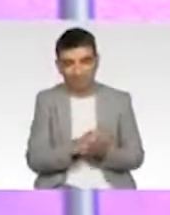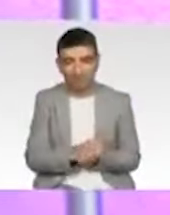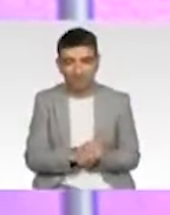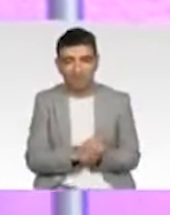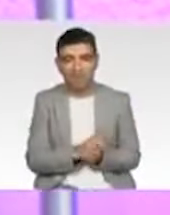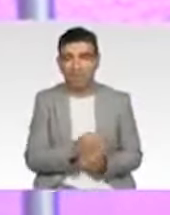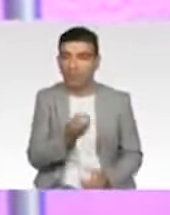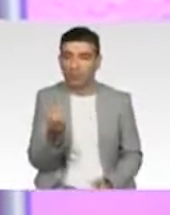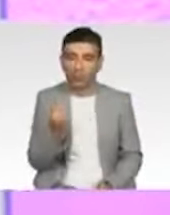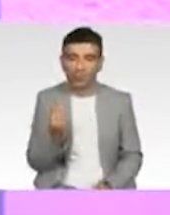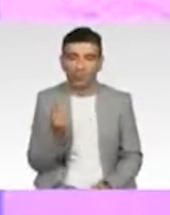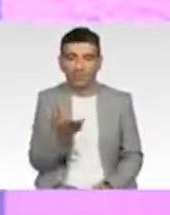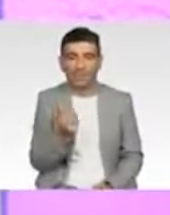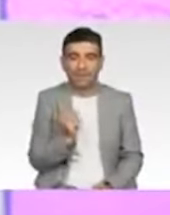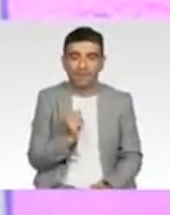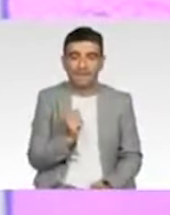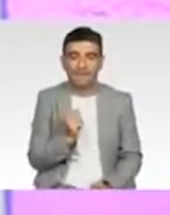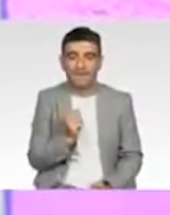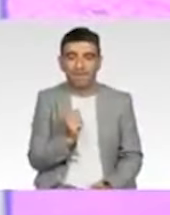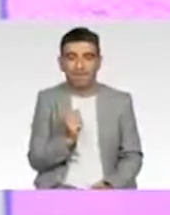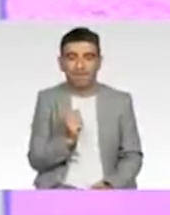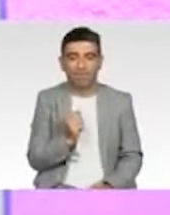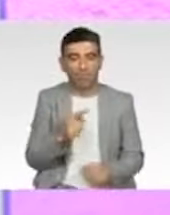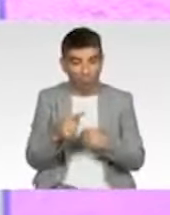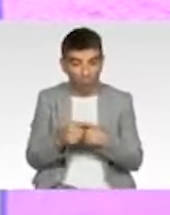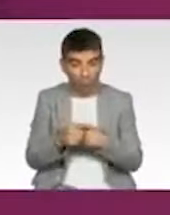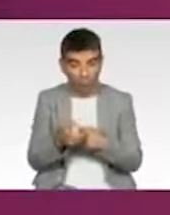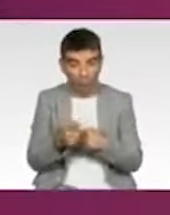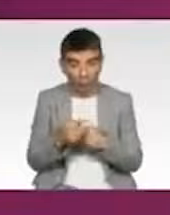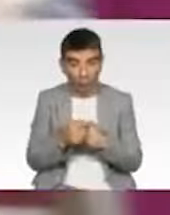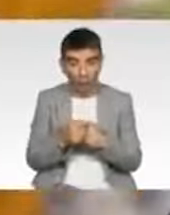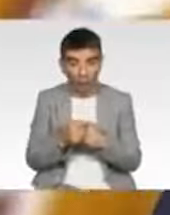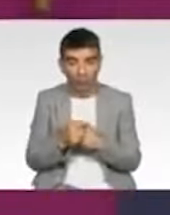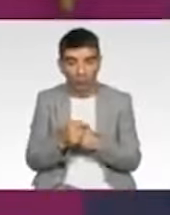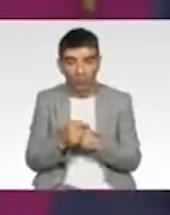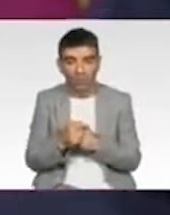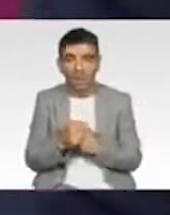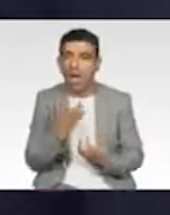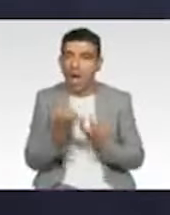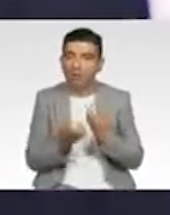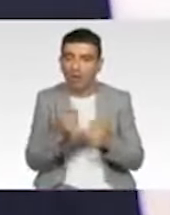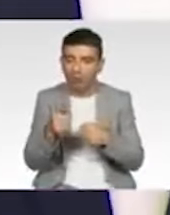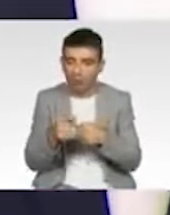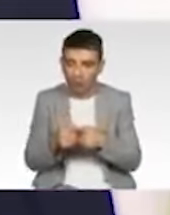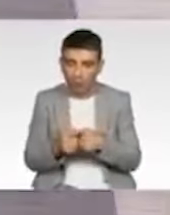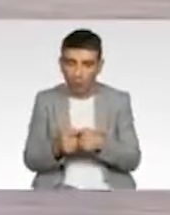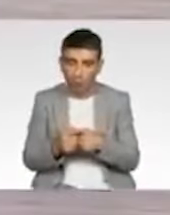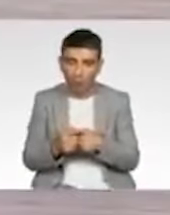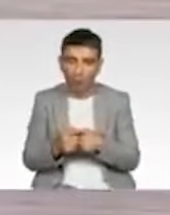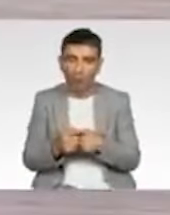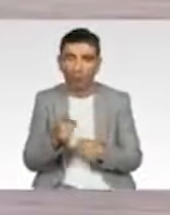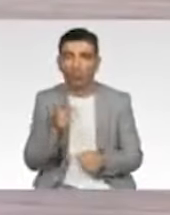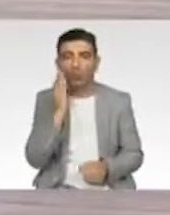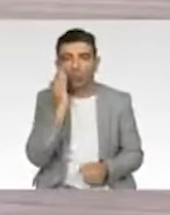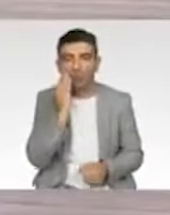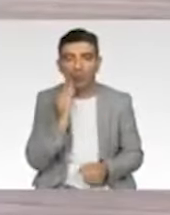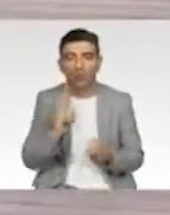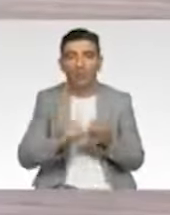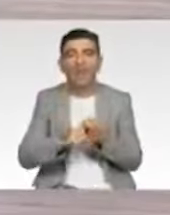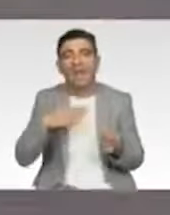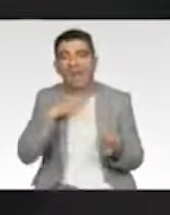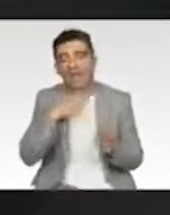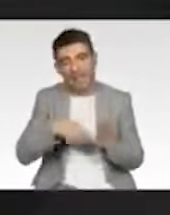yaptı. Çok güzel ama. Teşekkürler. Bak. Nohut mu? Haşlanmış nohut. Bulgurla ve